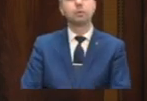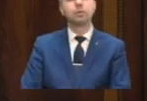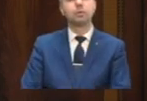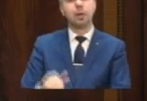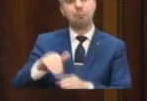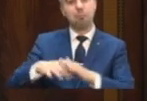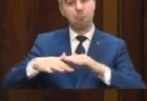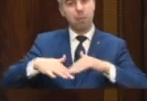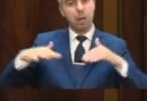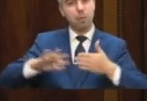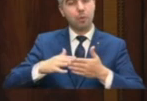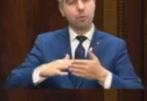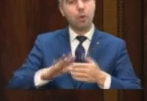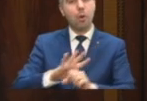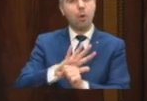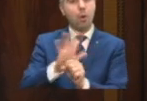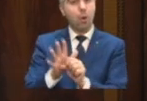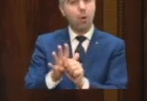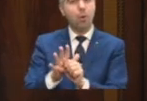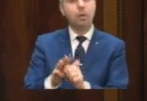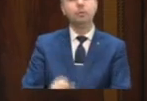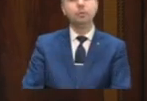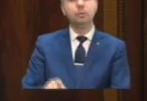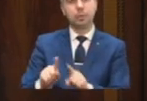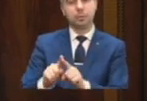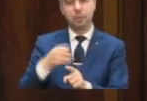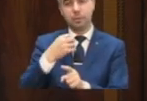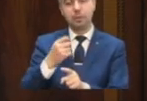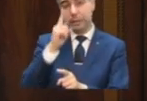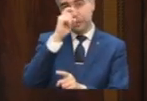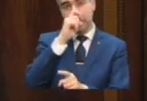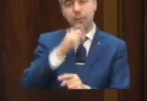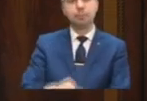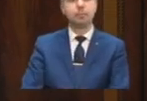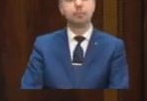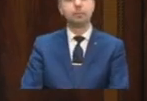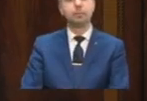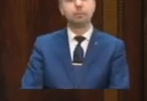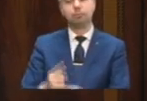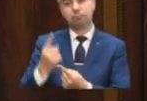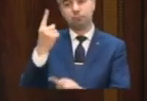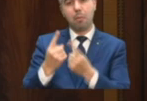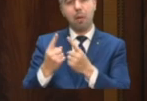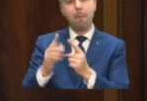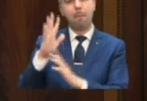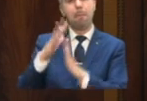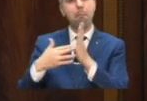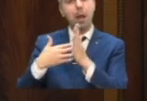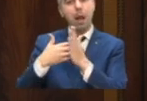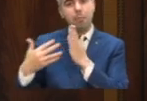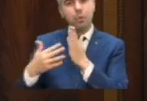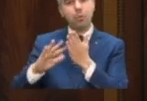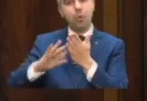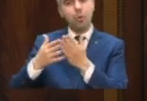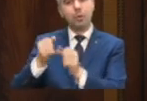البرلمانيين، لقد خلفت جائحة كورونا تداعيات مهمة على القطاع، بحيث أن توقفت البرامج ديال